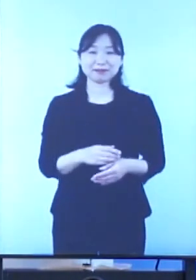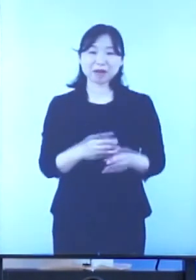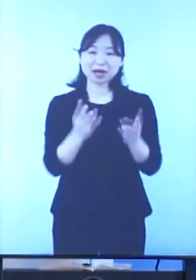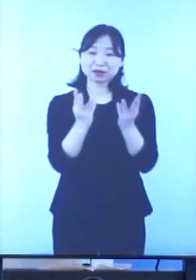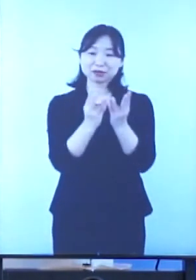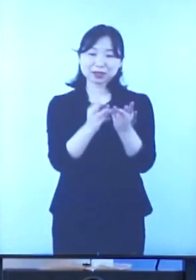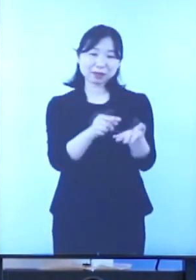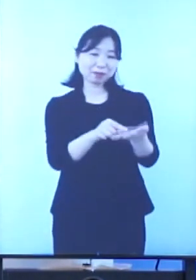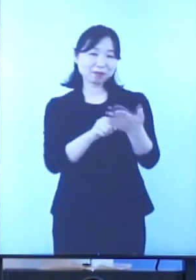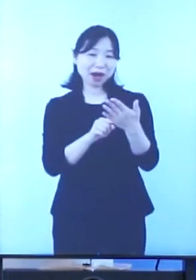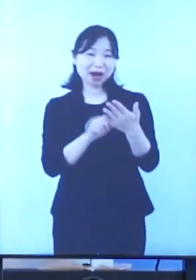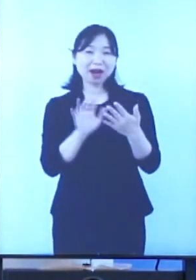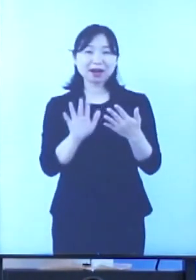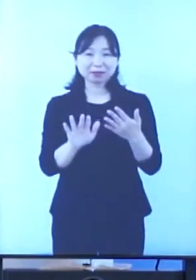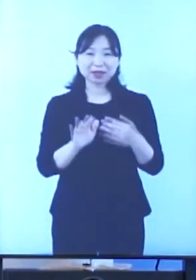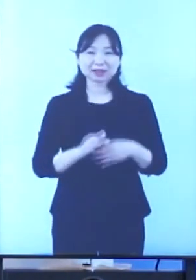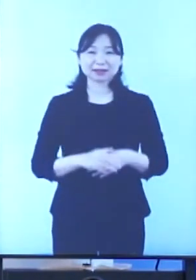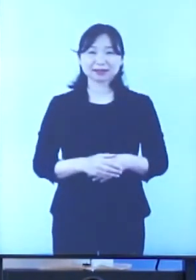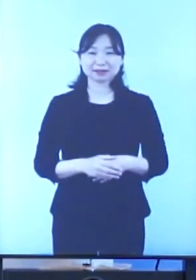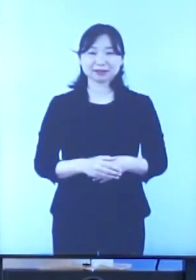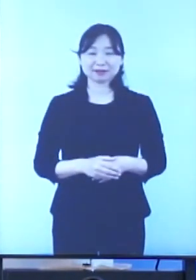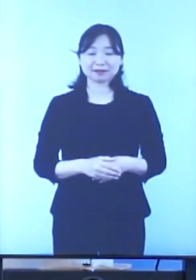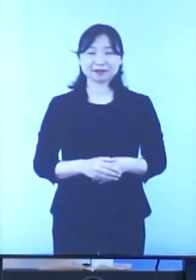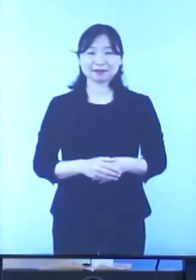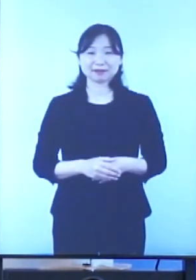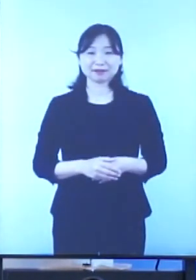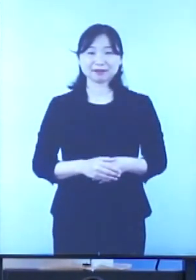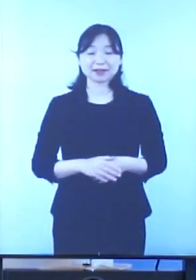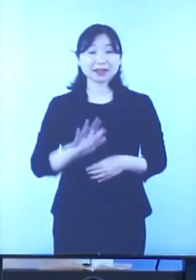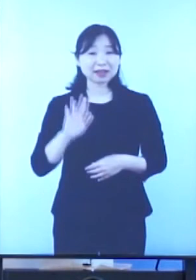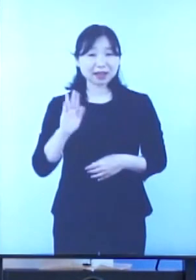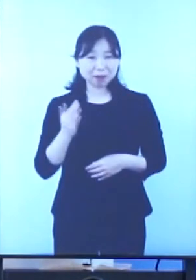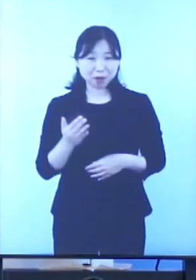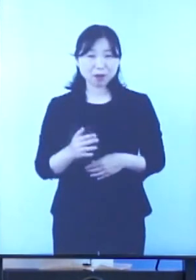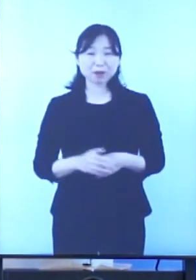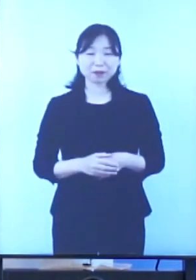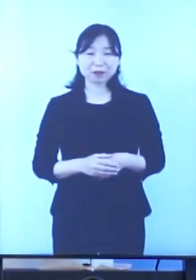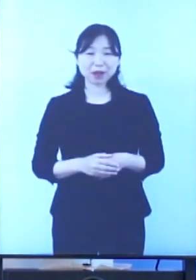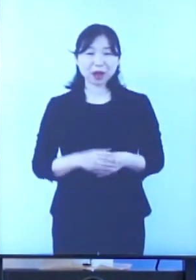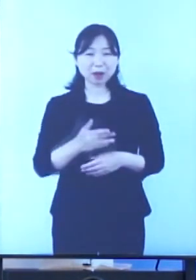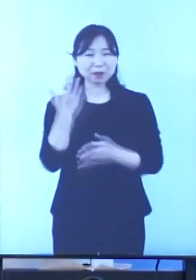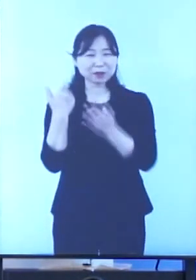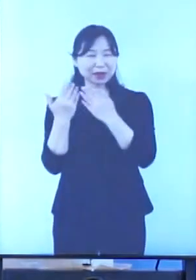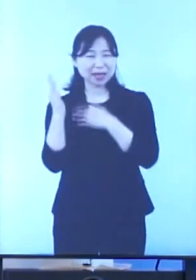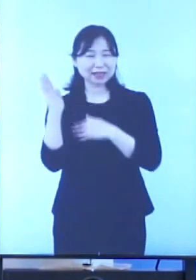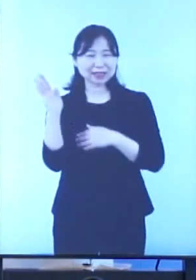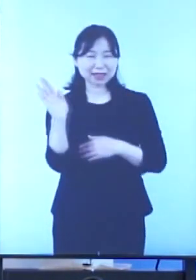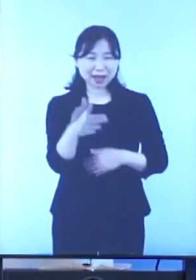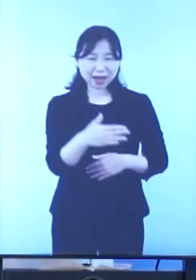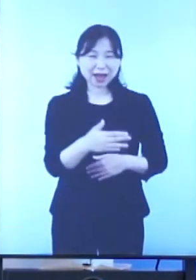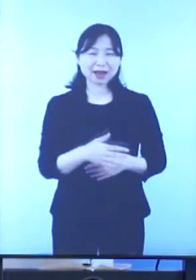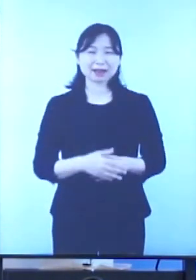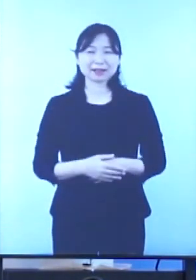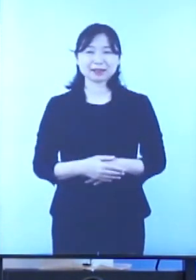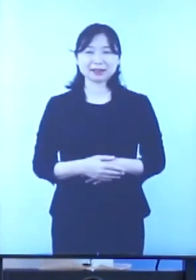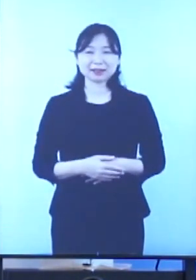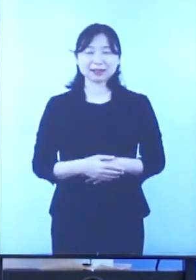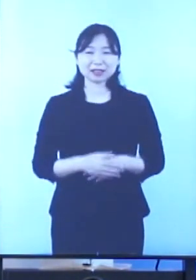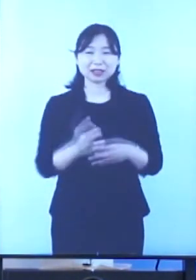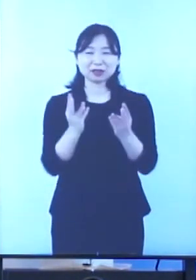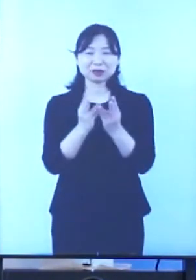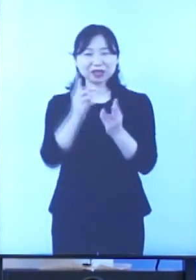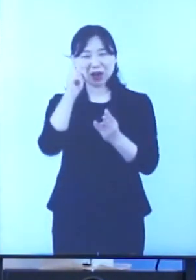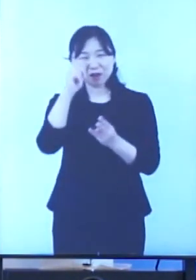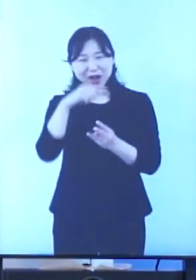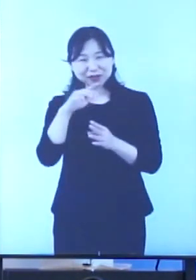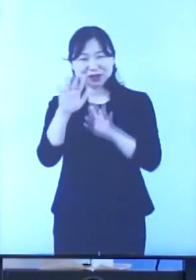ても見えてくるわけなんですけれども、やはり昔からこう、数字が悪い状況が